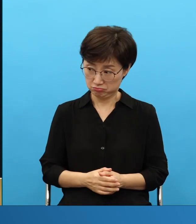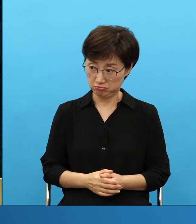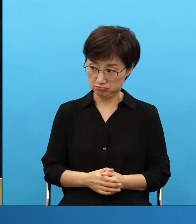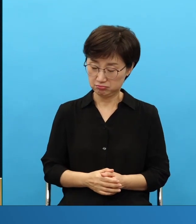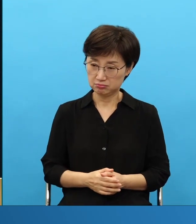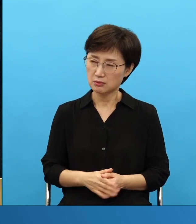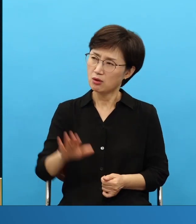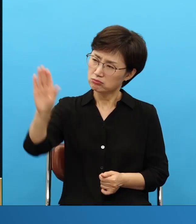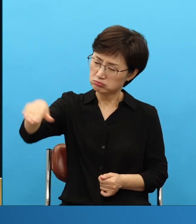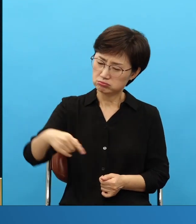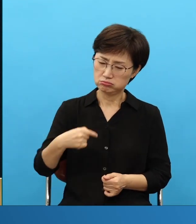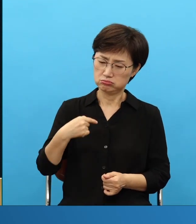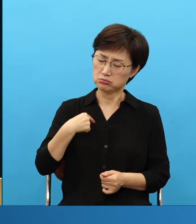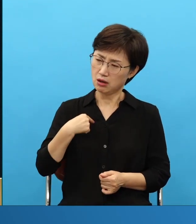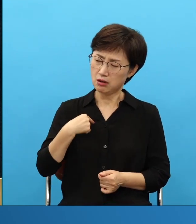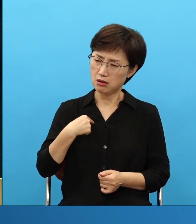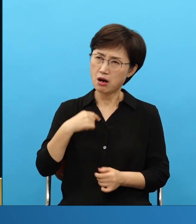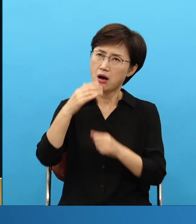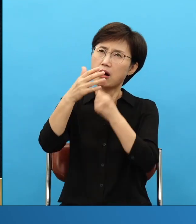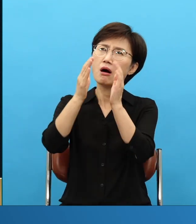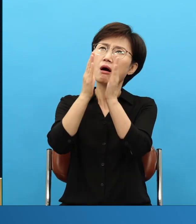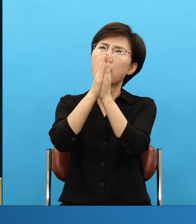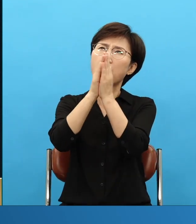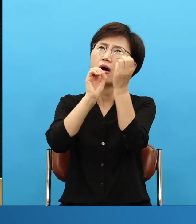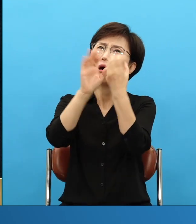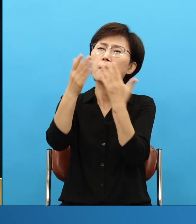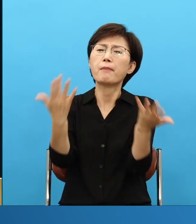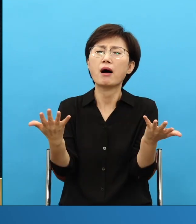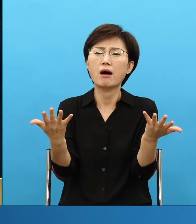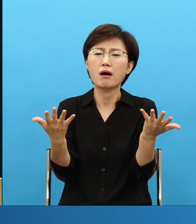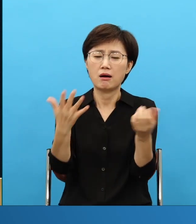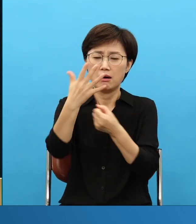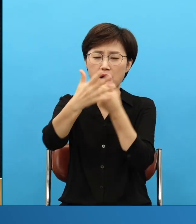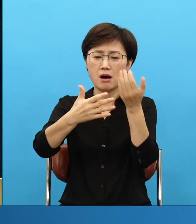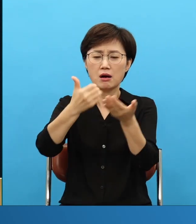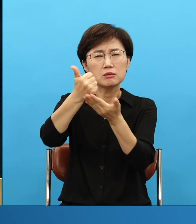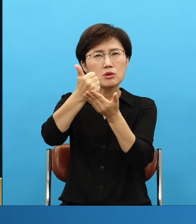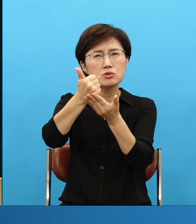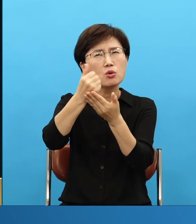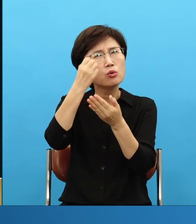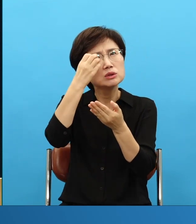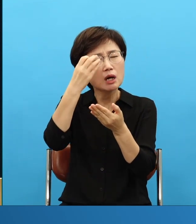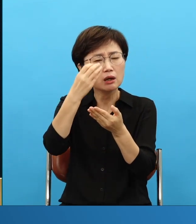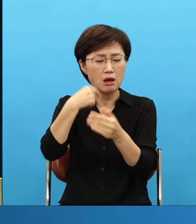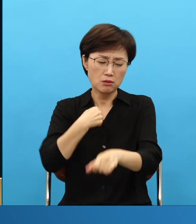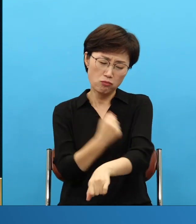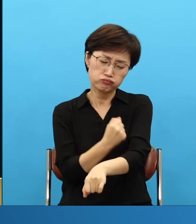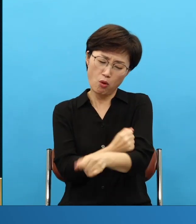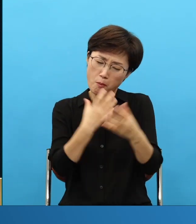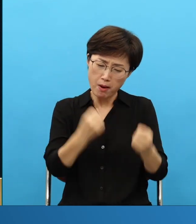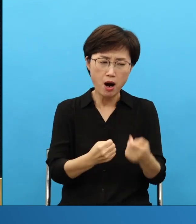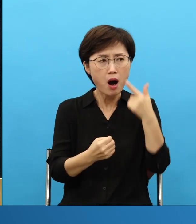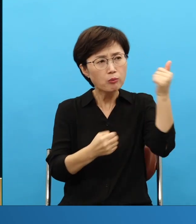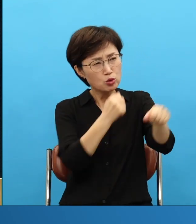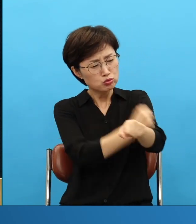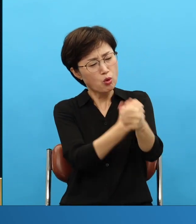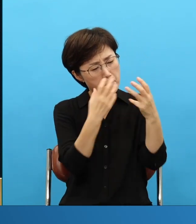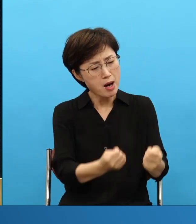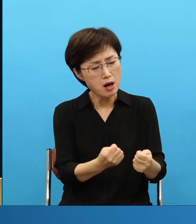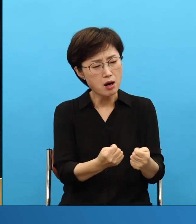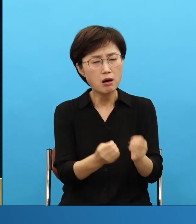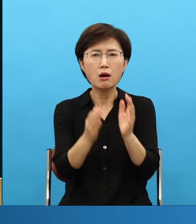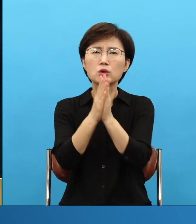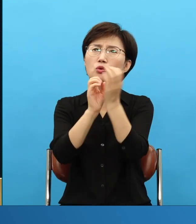응답을 하시지 않냐 이런 얘기입니다. And he was sharing with me that his father had contributed greatly to building up the church, and he had